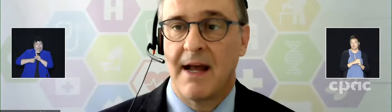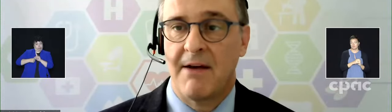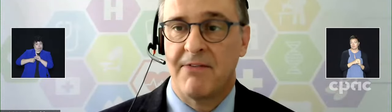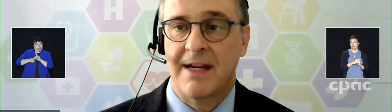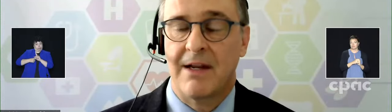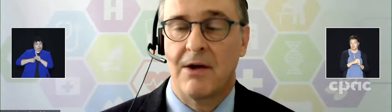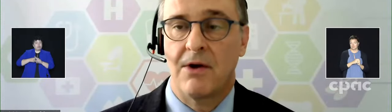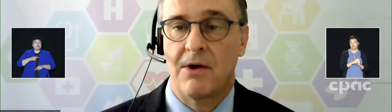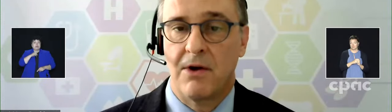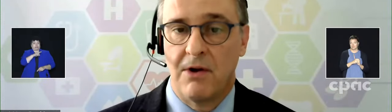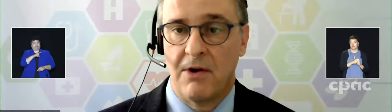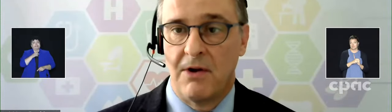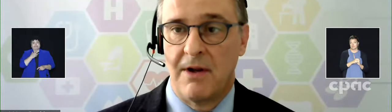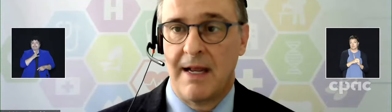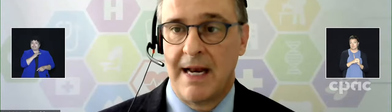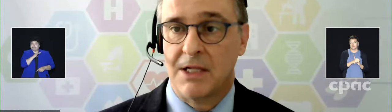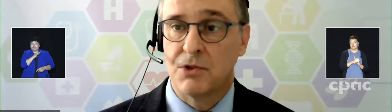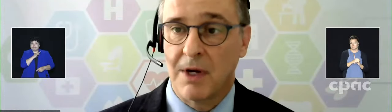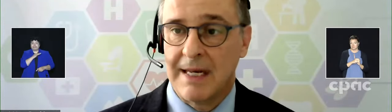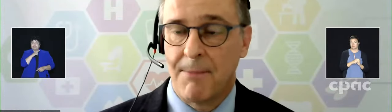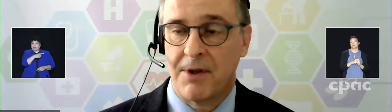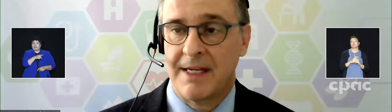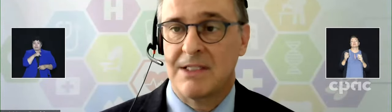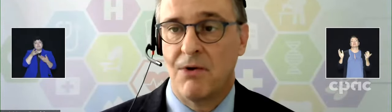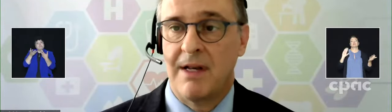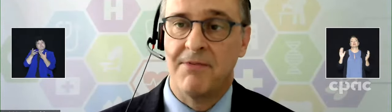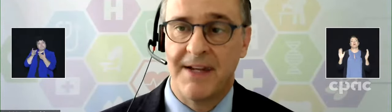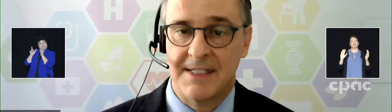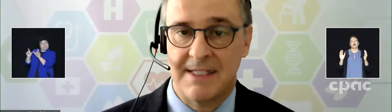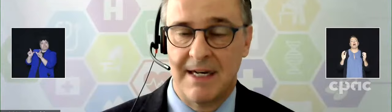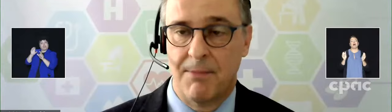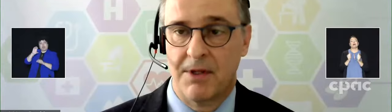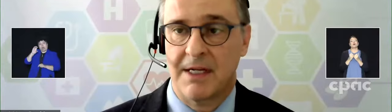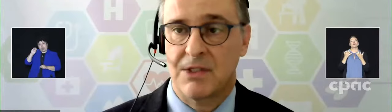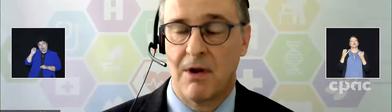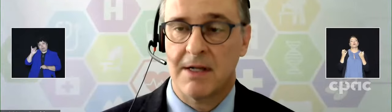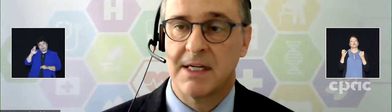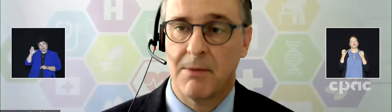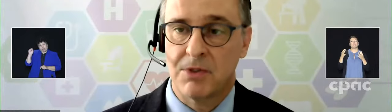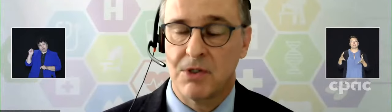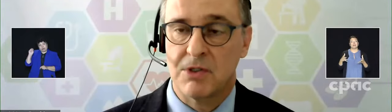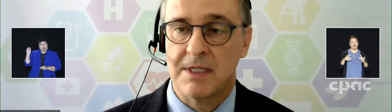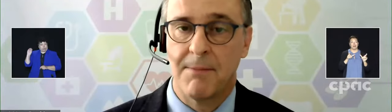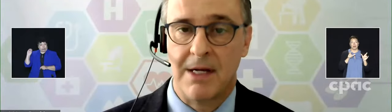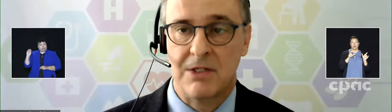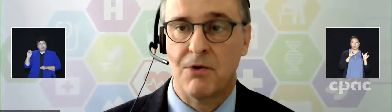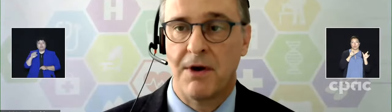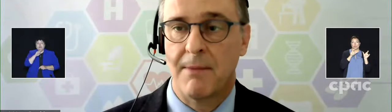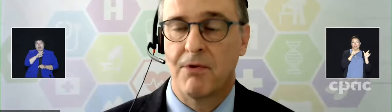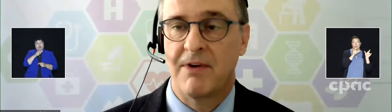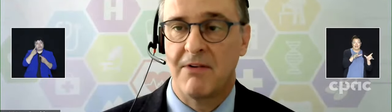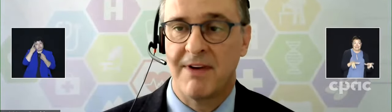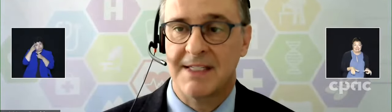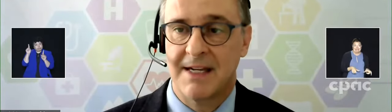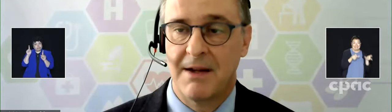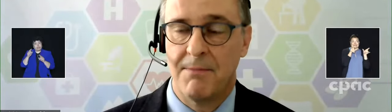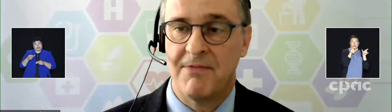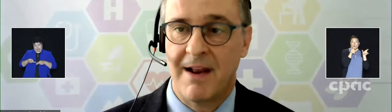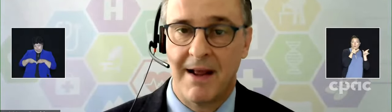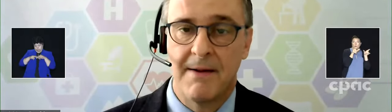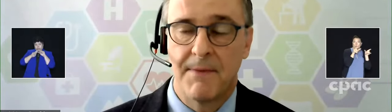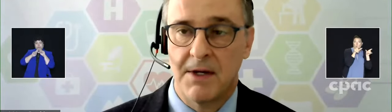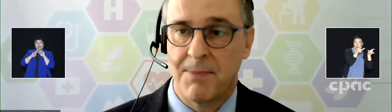la durée de la protection et l'efficacité de la protection. Alors, c'est comme ça, sur cette base-là qu'on a approuvé le vaccin bivalent